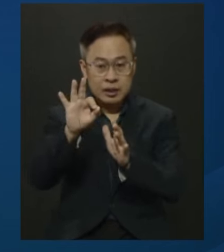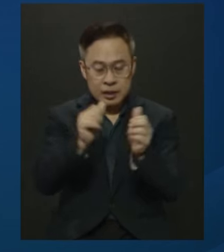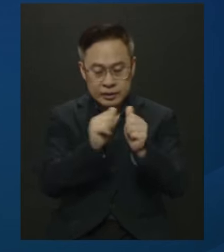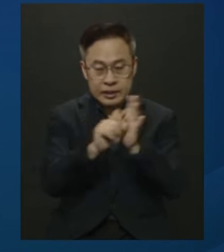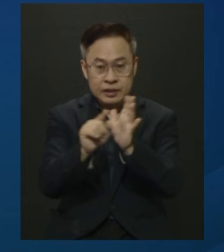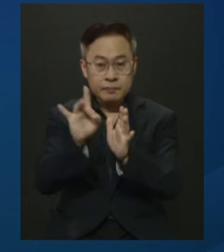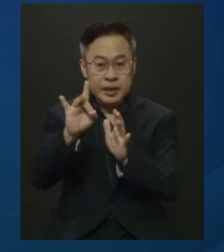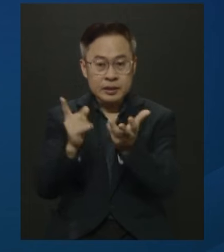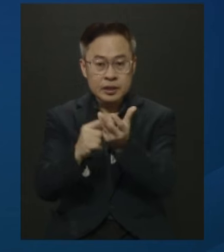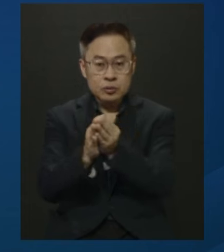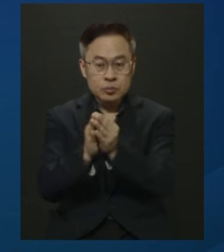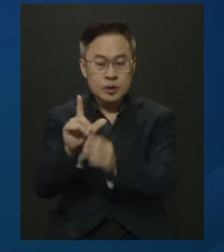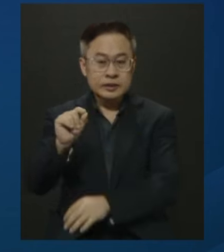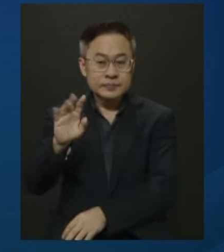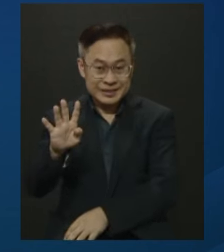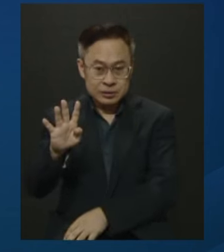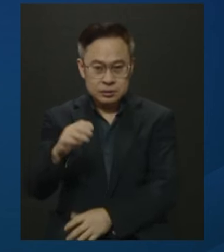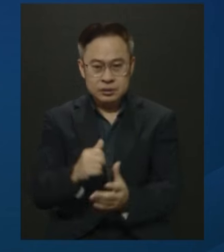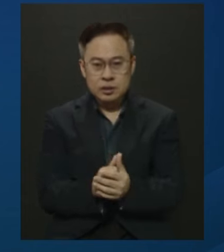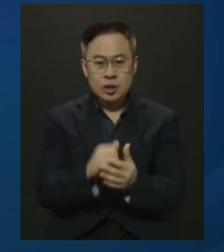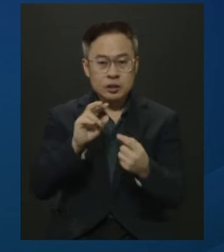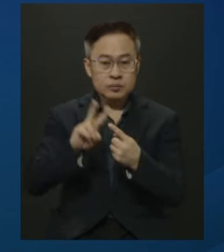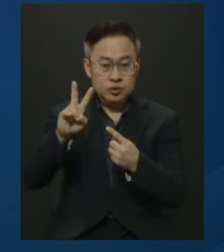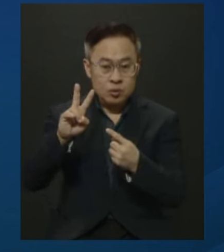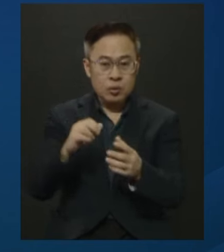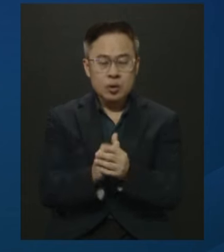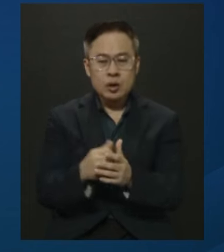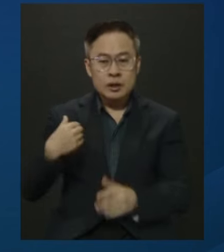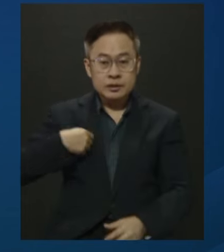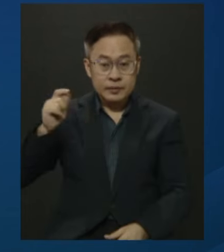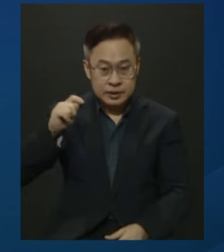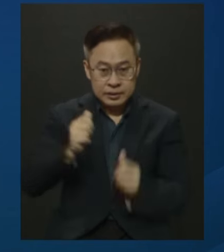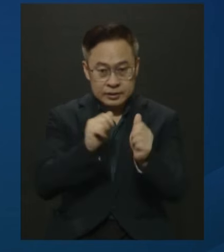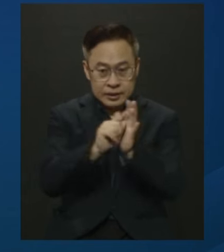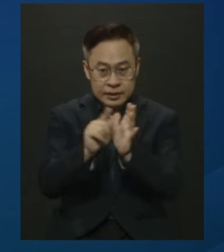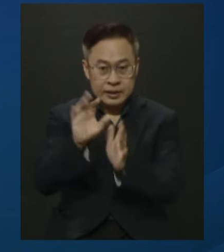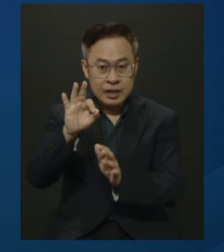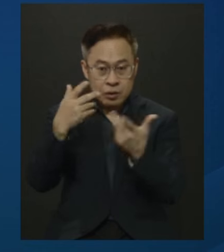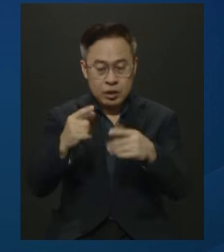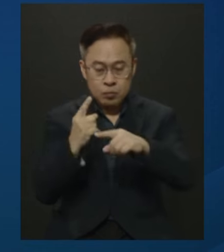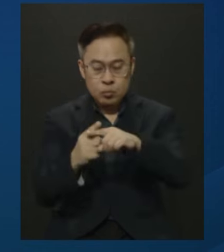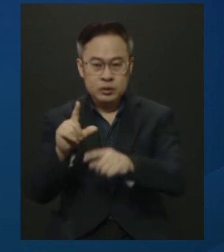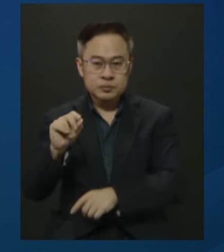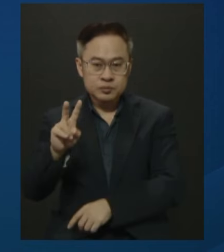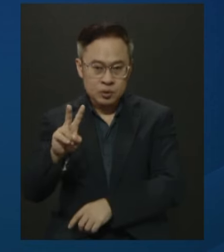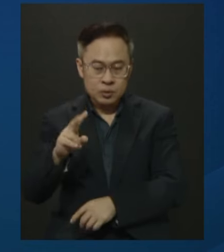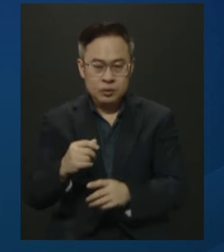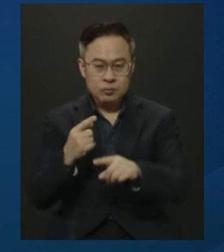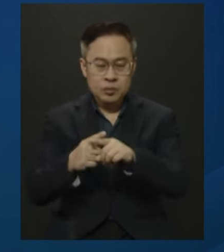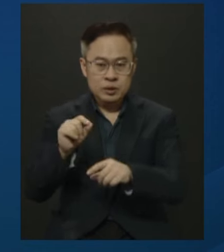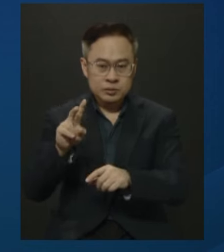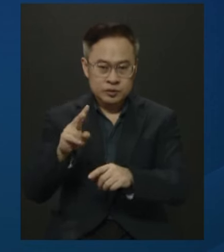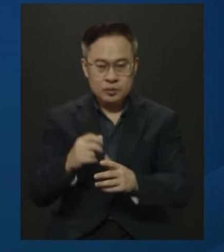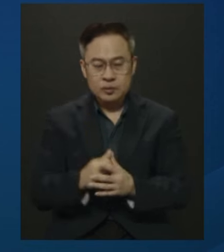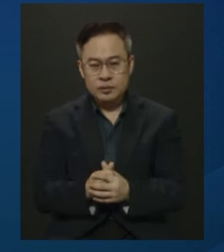ดมีอยู่24คะแนนส่วนที่2ค่ะรองจ่าฝูงเป็นธรรมศาสตร์สเตเลียนมี22คะแนนเมื่อวานนี้เก็บเพิ่มม